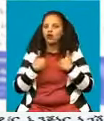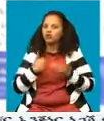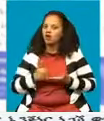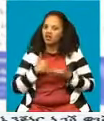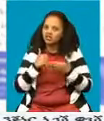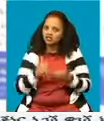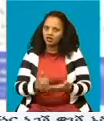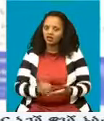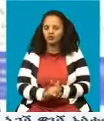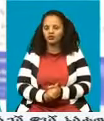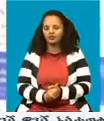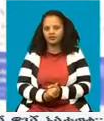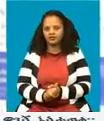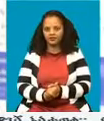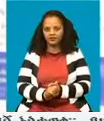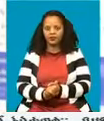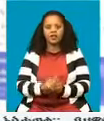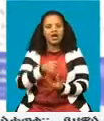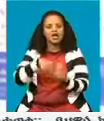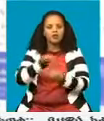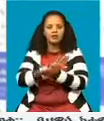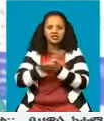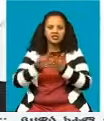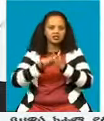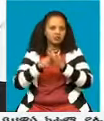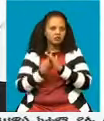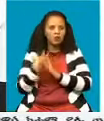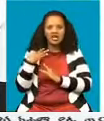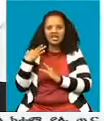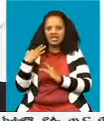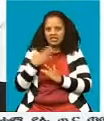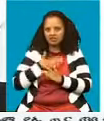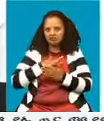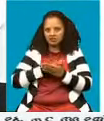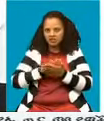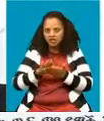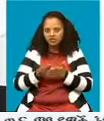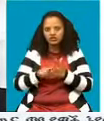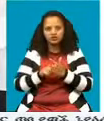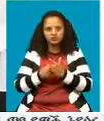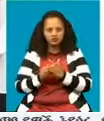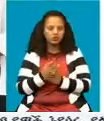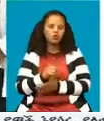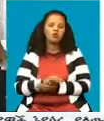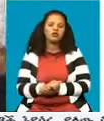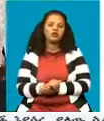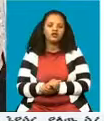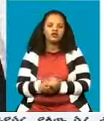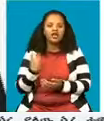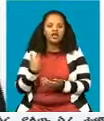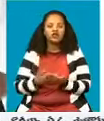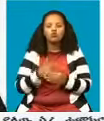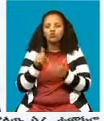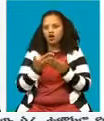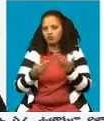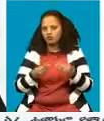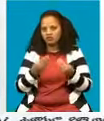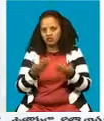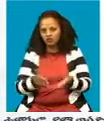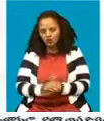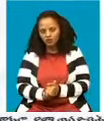አግዘው ከአካባቢ ጽዳት ጀምሮ ከግል ጽዳት ድረስ ይህን ሁሉ አገልግሎት